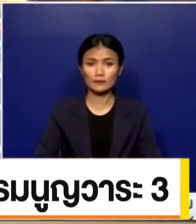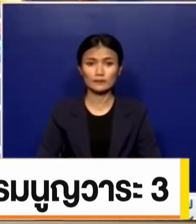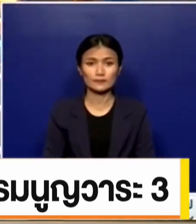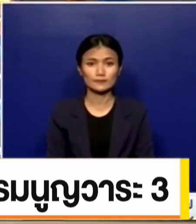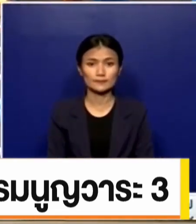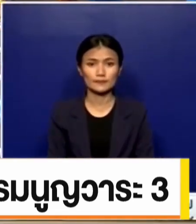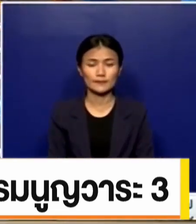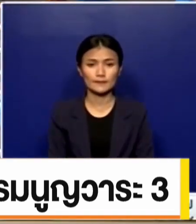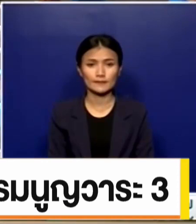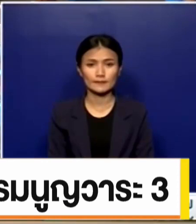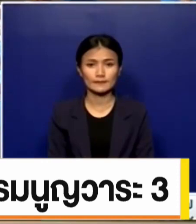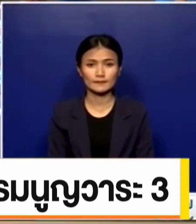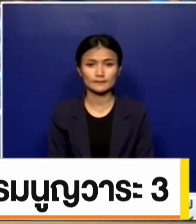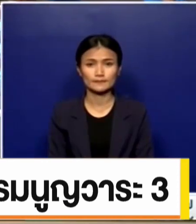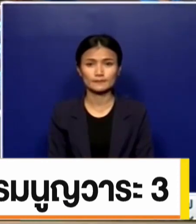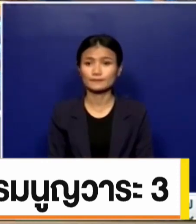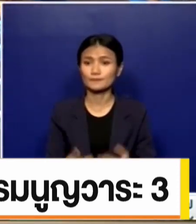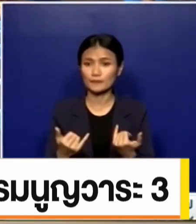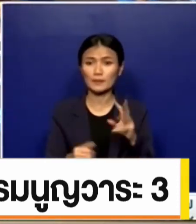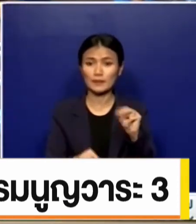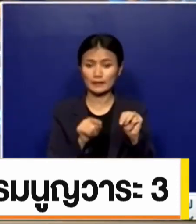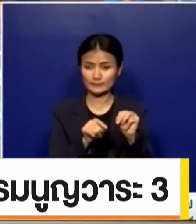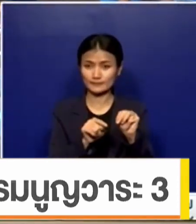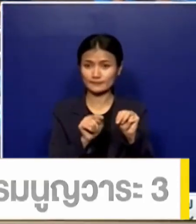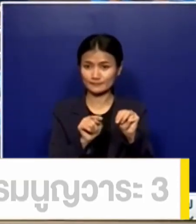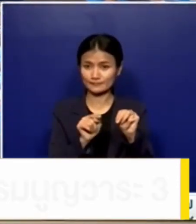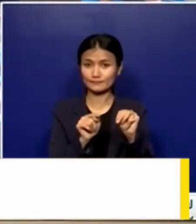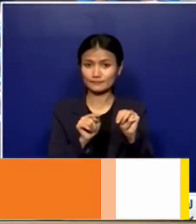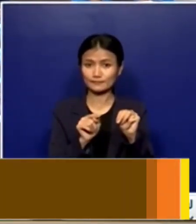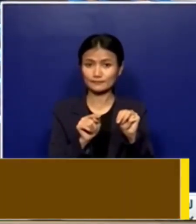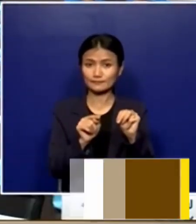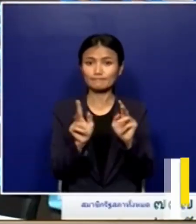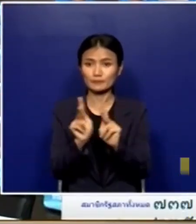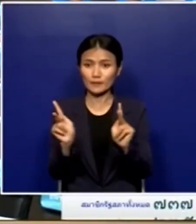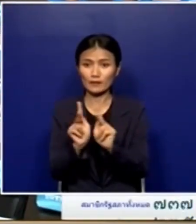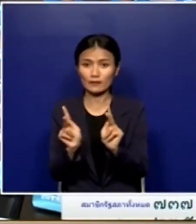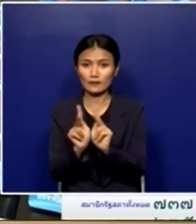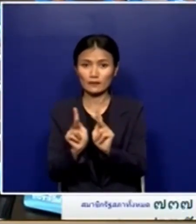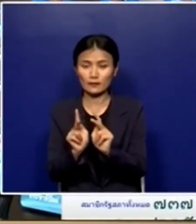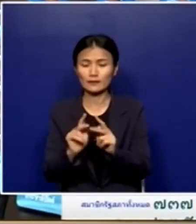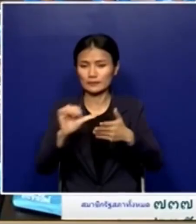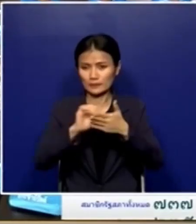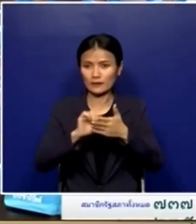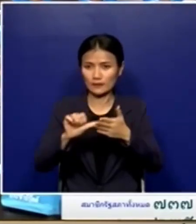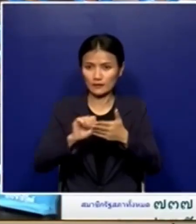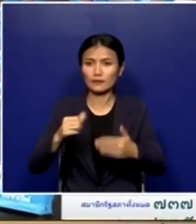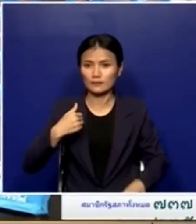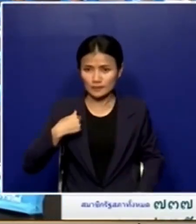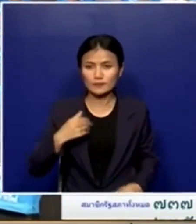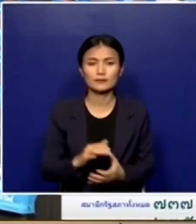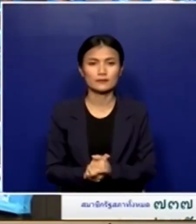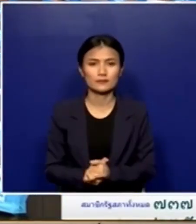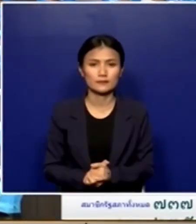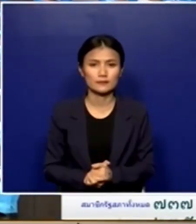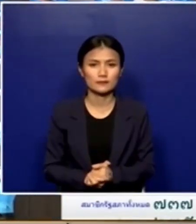เป็นการดึงความร่วมมือของทุกฝ่ายอย่างกว้างขวางครับเพื่อไทยก็ยังยึดมั่นโดนอ้าต่อนะคะในวาระที่ 3นี้ตัววันนี้ในประเทศเซอร์ที่